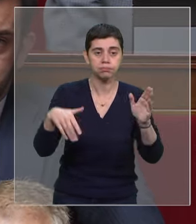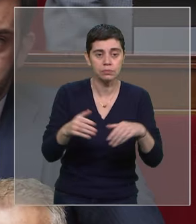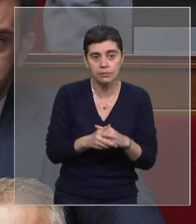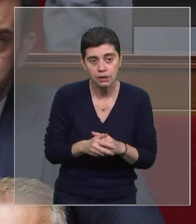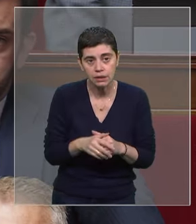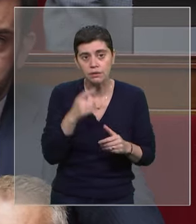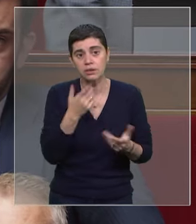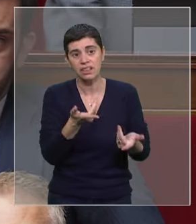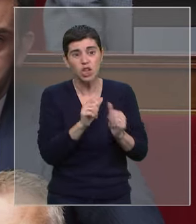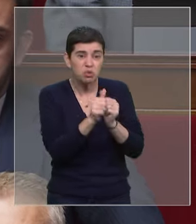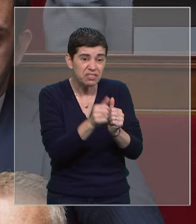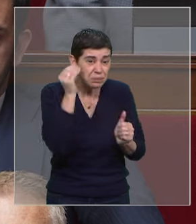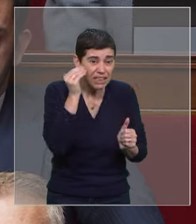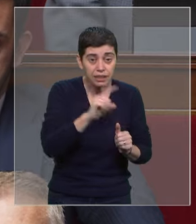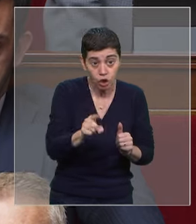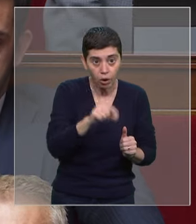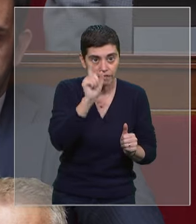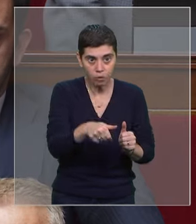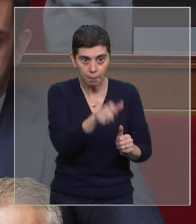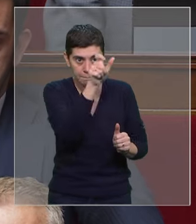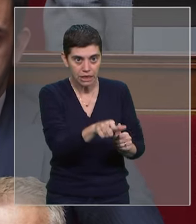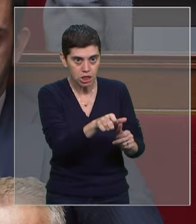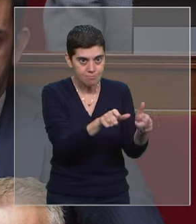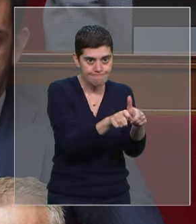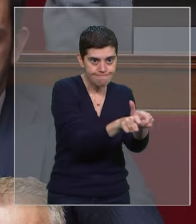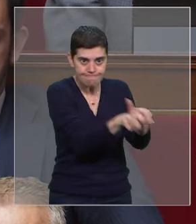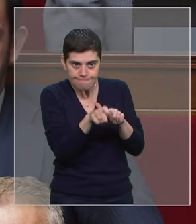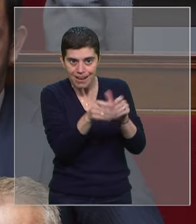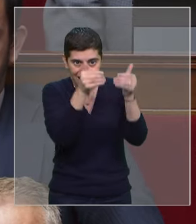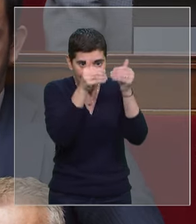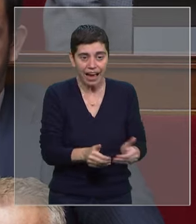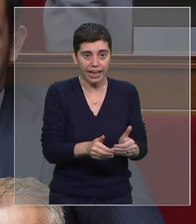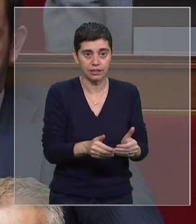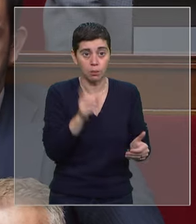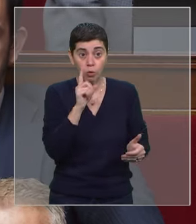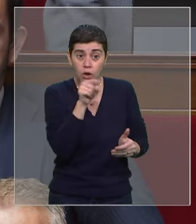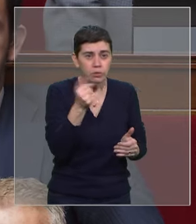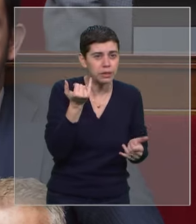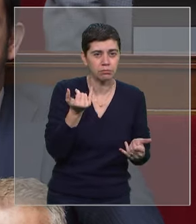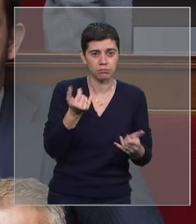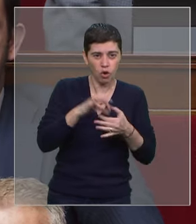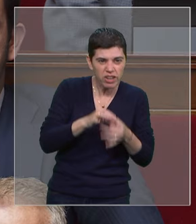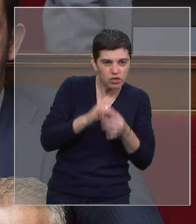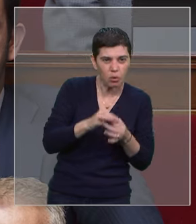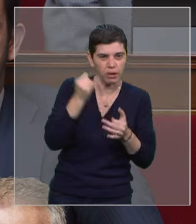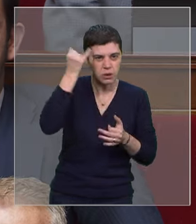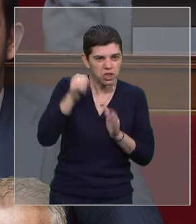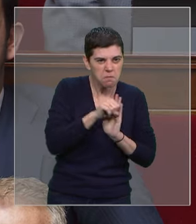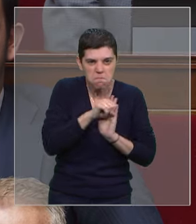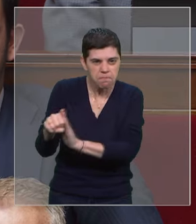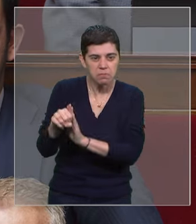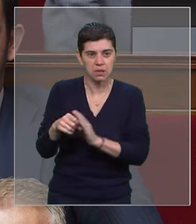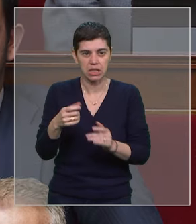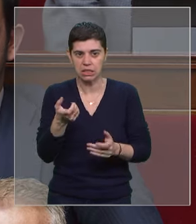le suivi psychiatrique, mais bien la neutralisation de quelqu'un dont les prédispositions idéologiques, le parcours criminel et